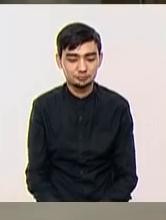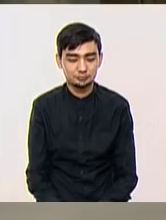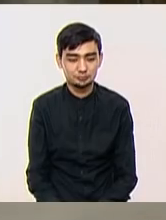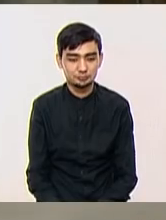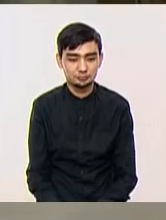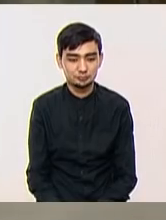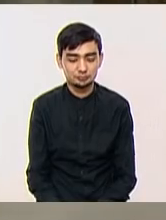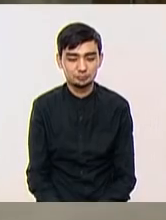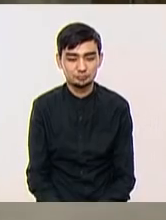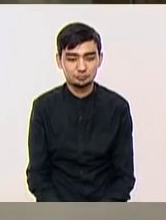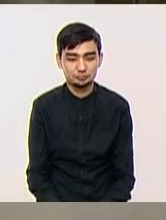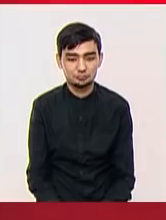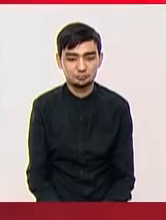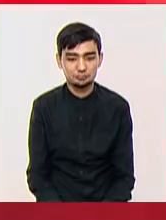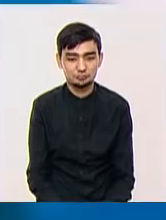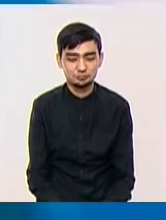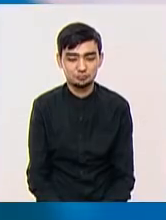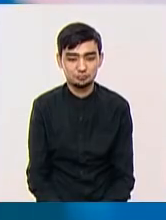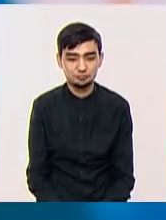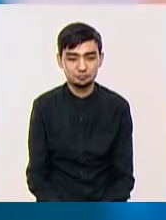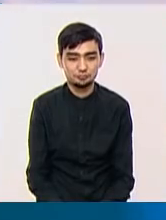бюро, Алматы.